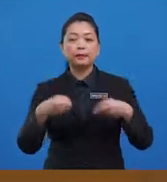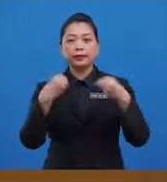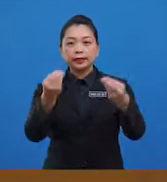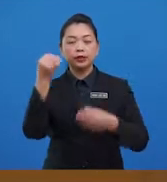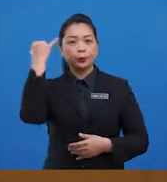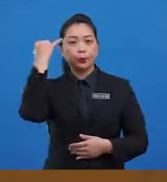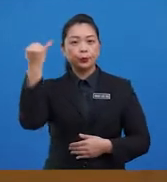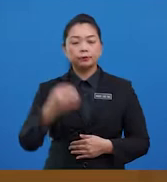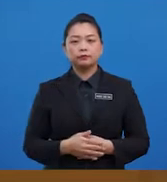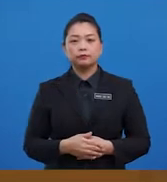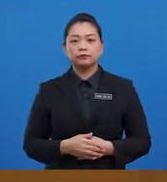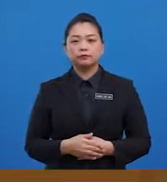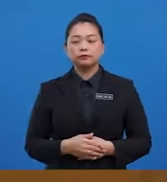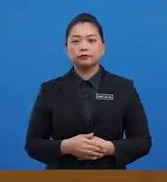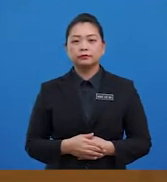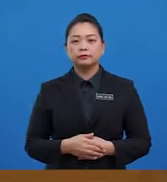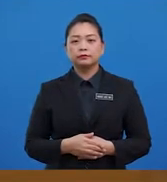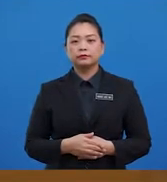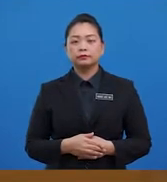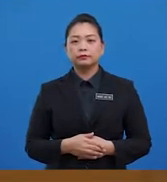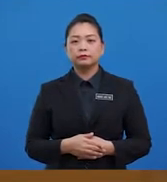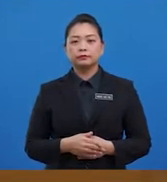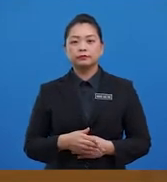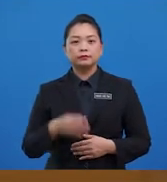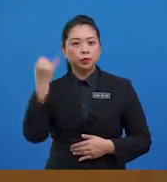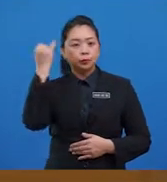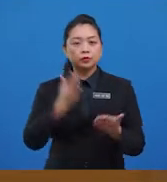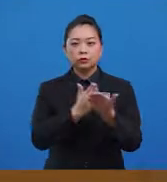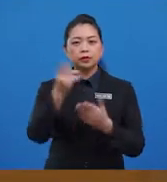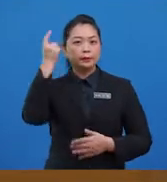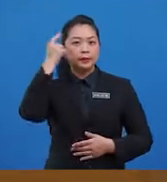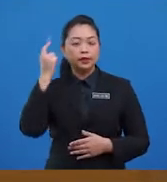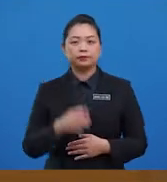berikan ilmu. Sematkan ilmu terus ke minda.